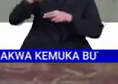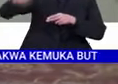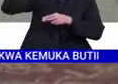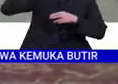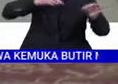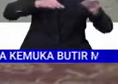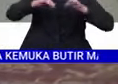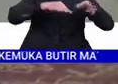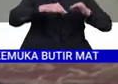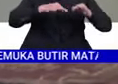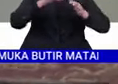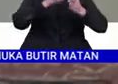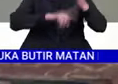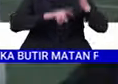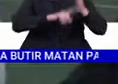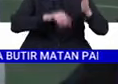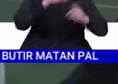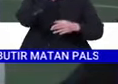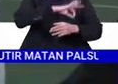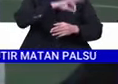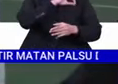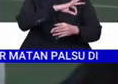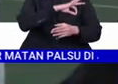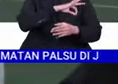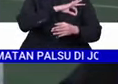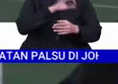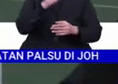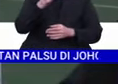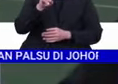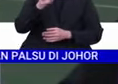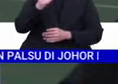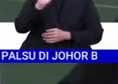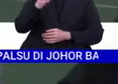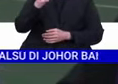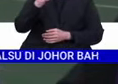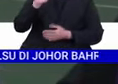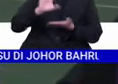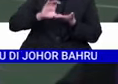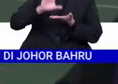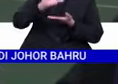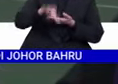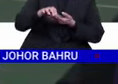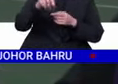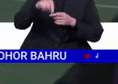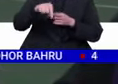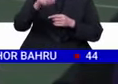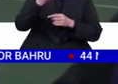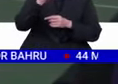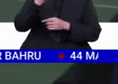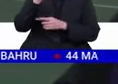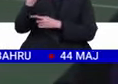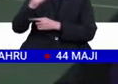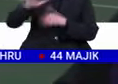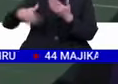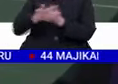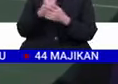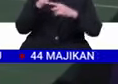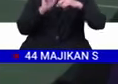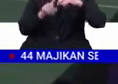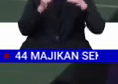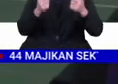tentang apel manfaatnya lengkap dipercaya cukup nampaknya disambut baik oleh